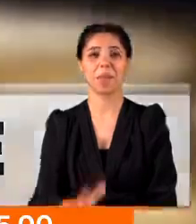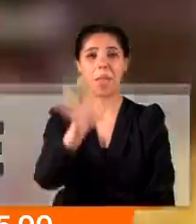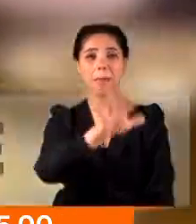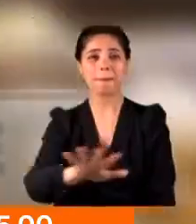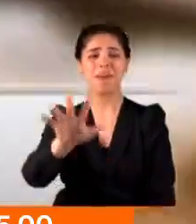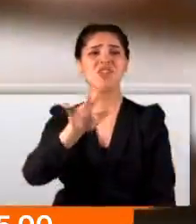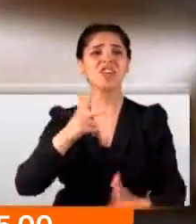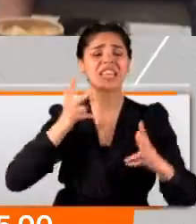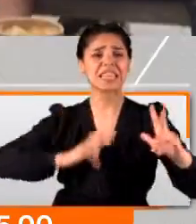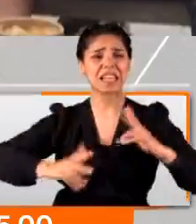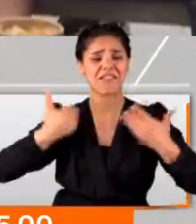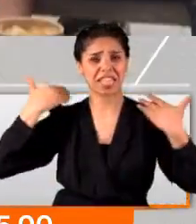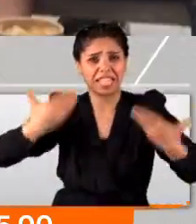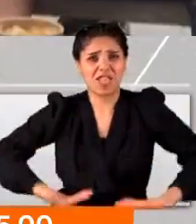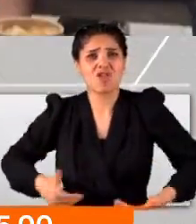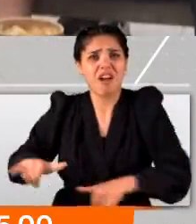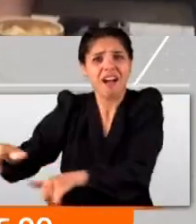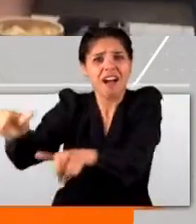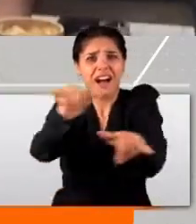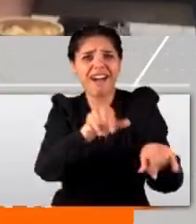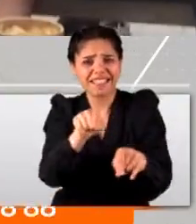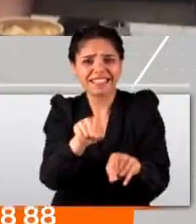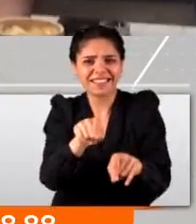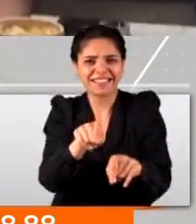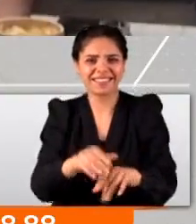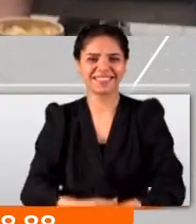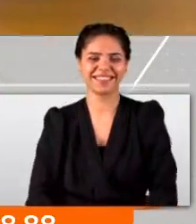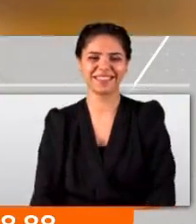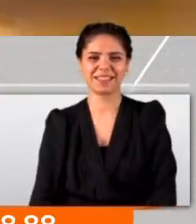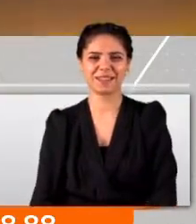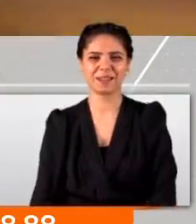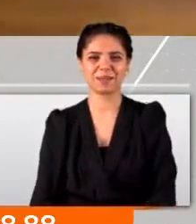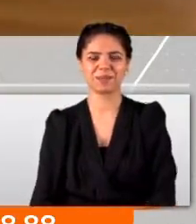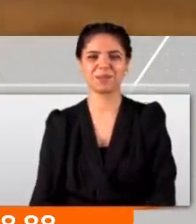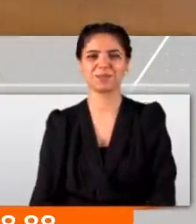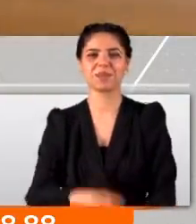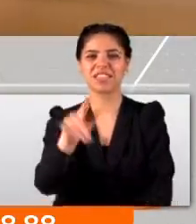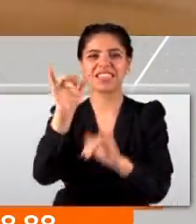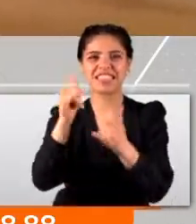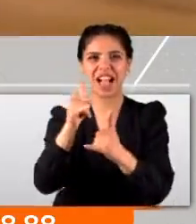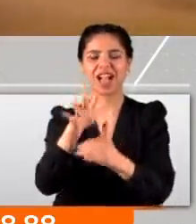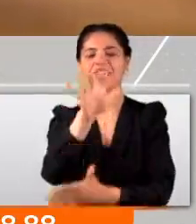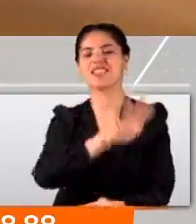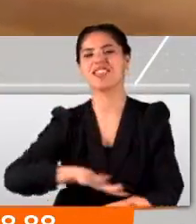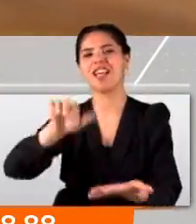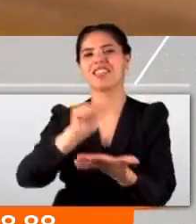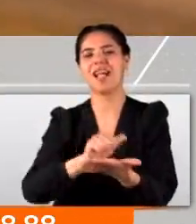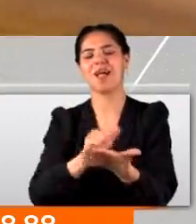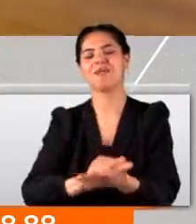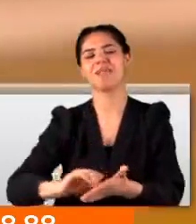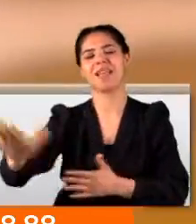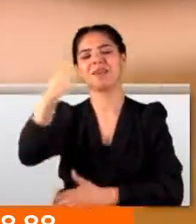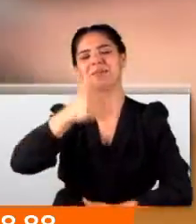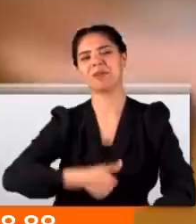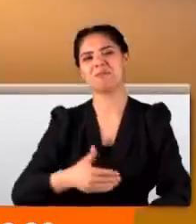birden aynı tişörtü giydi. Merhaba. Biz Daltonlar ve eşlerim. Daltonlar şakası tüm sosyal medyayı